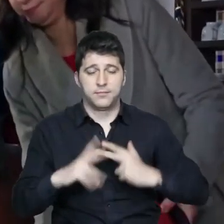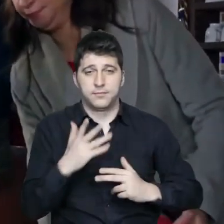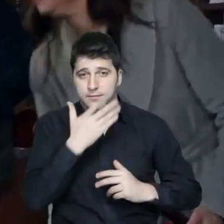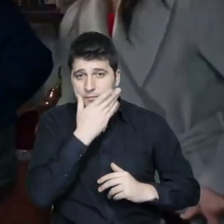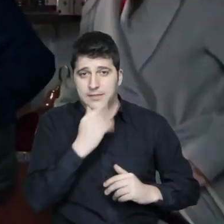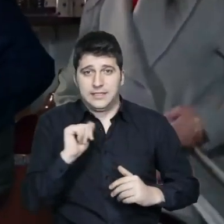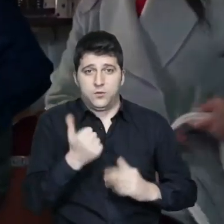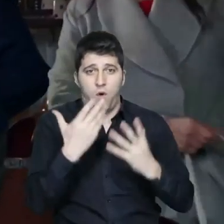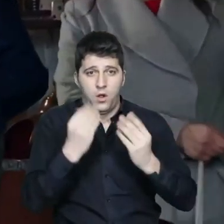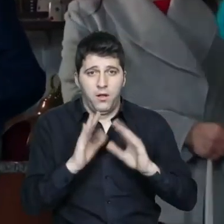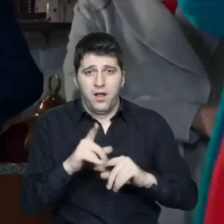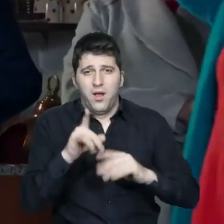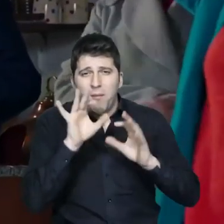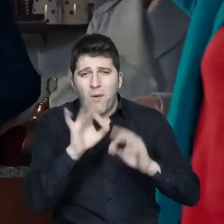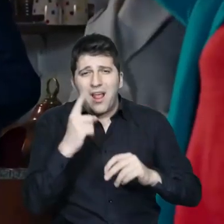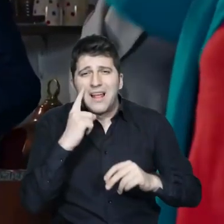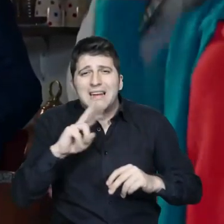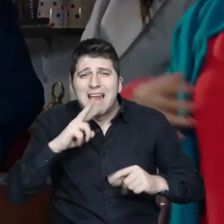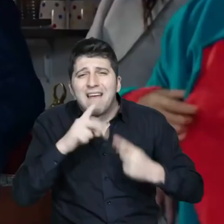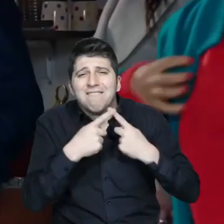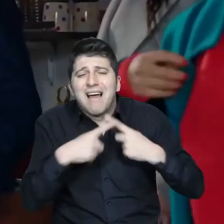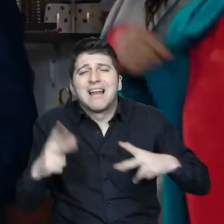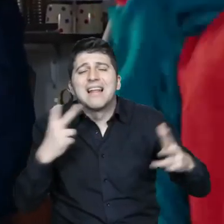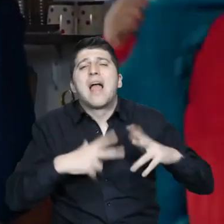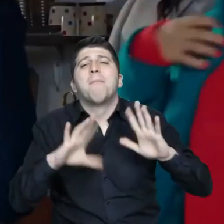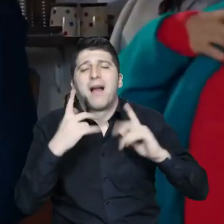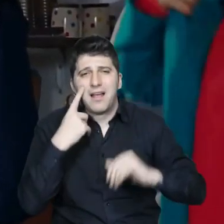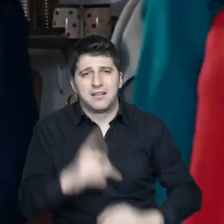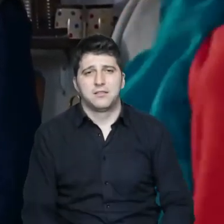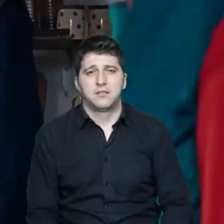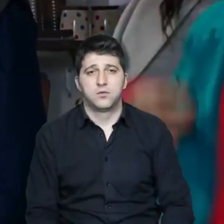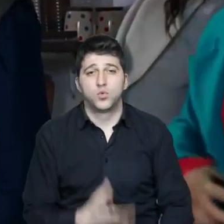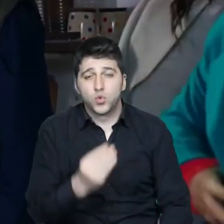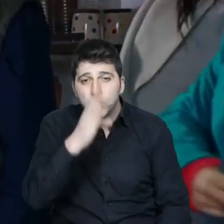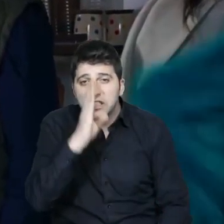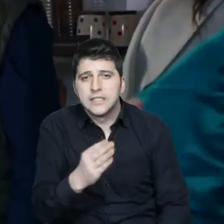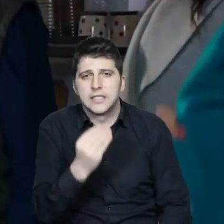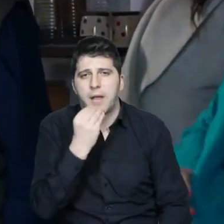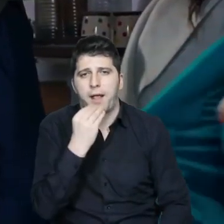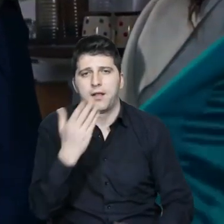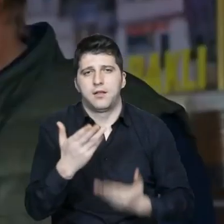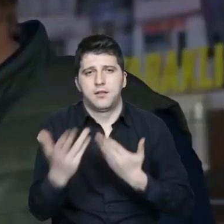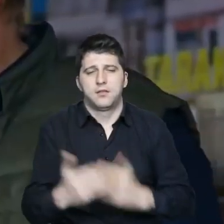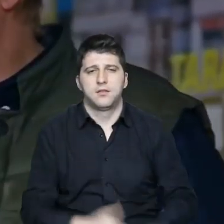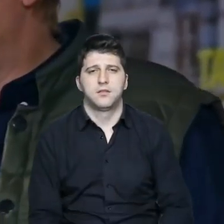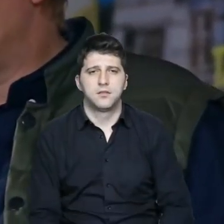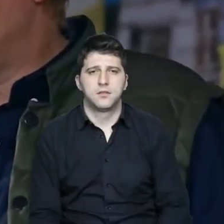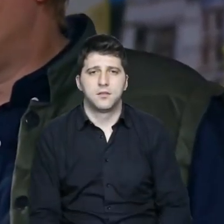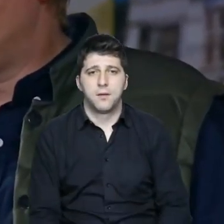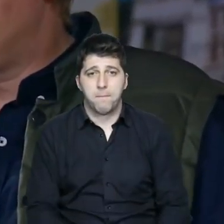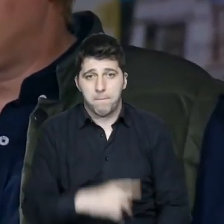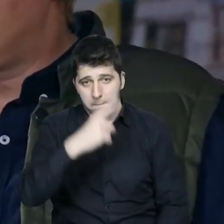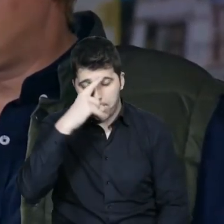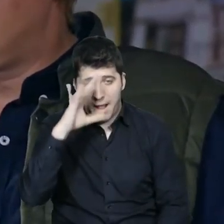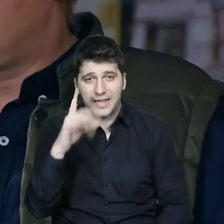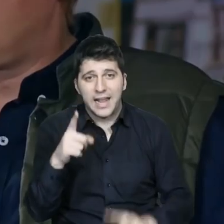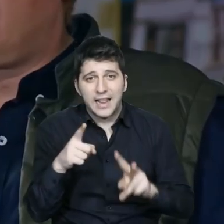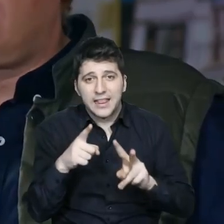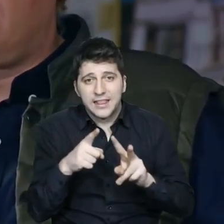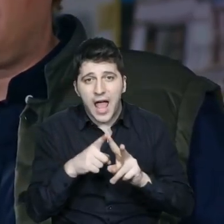şık ol. Aman öyle bir gene rengarenk giyme, oldu mu? Bak çok ciddi bir yemek olacak. Belki de